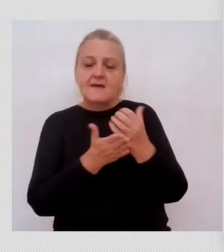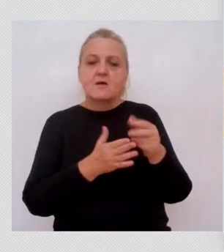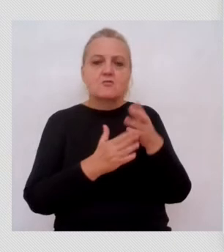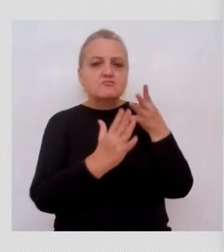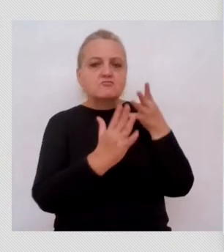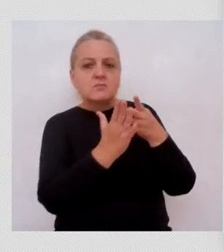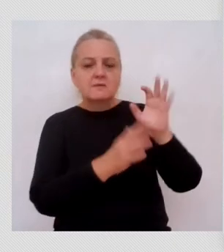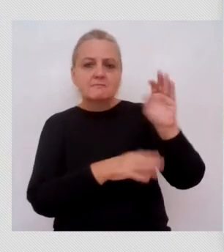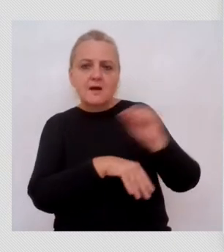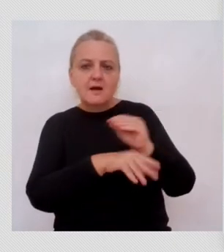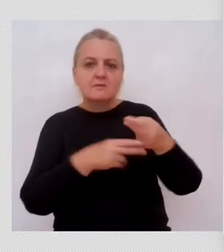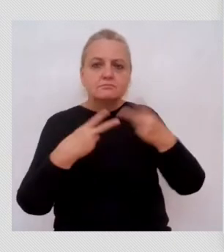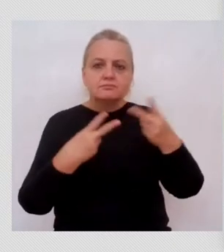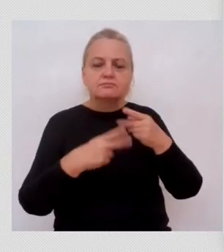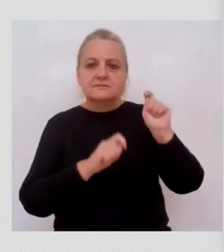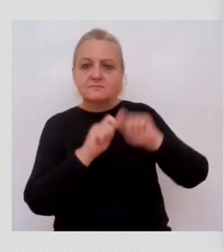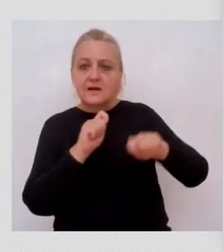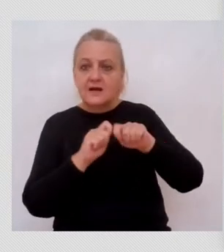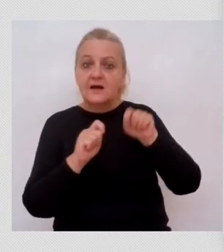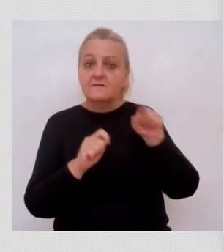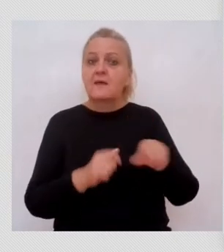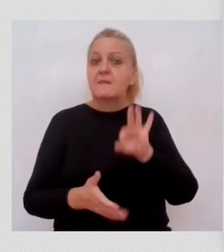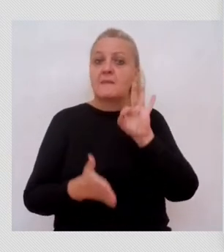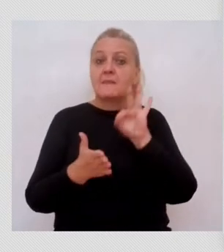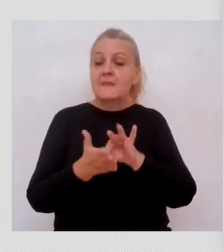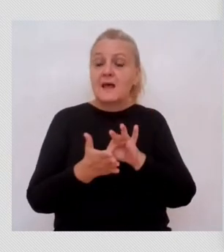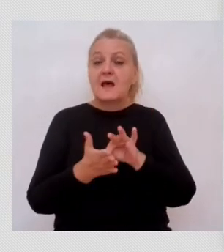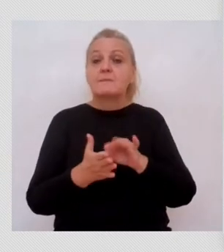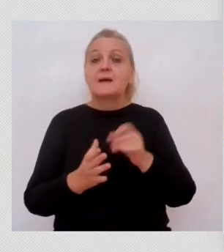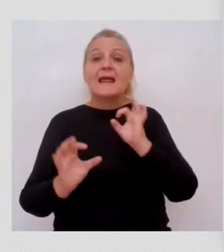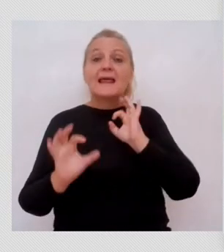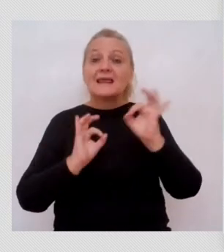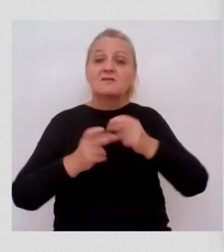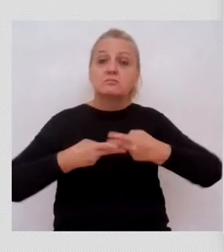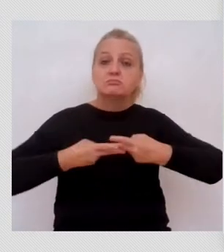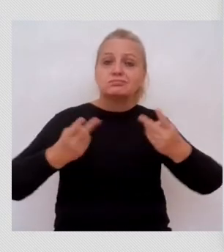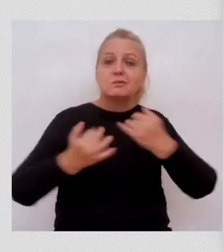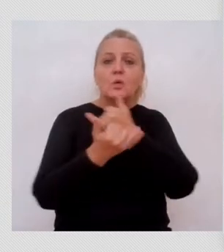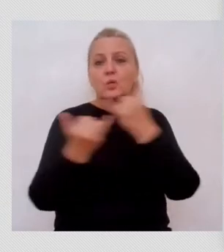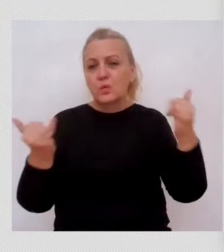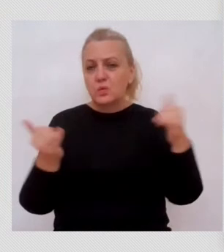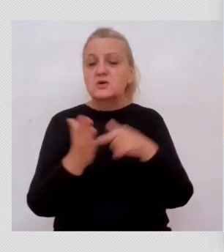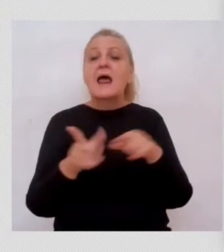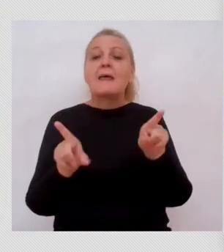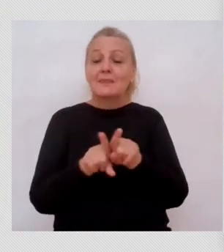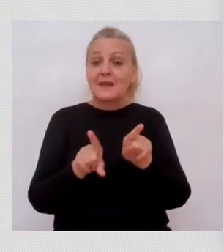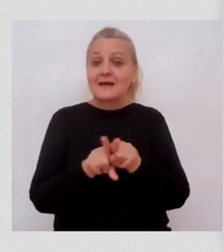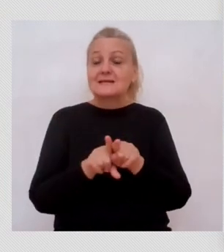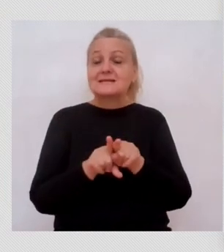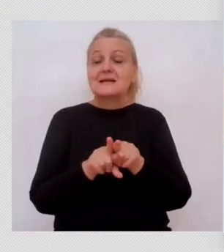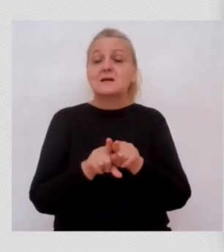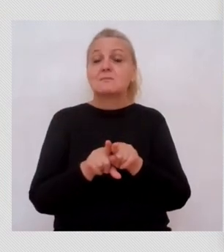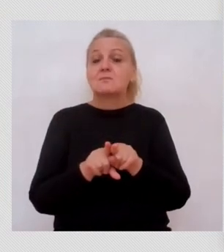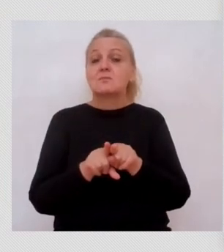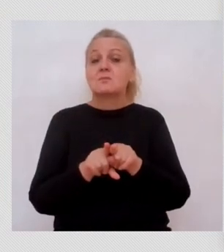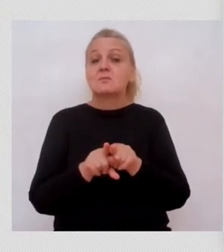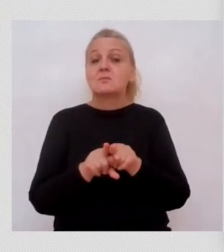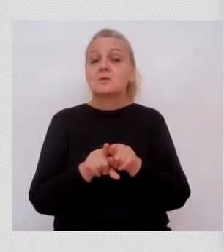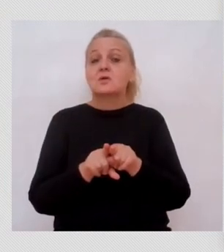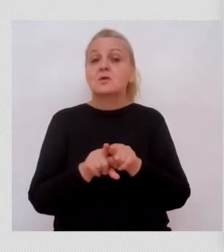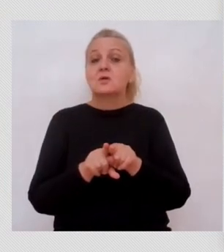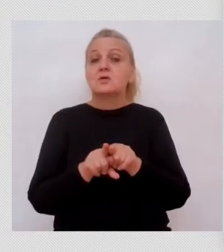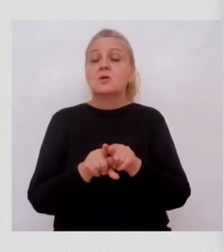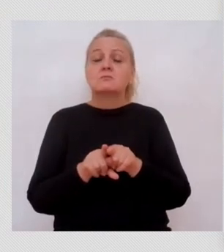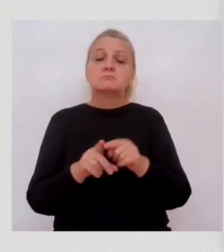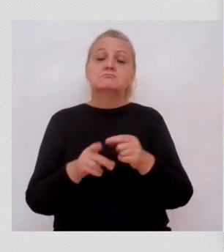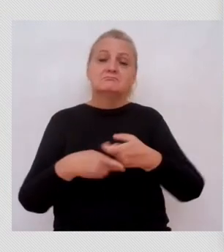materiały. Na pewno ze wszystkich audycji informacyjnych, ale jeśli by się dało również z audycji